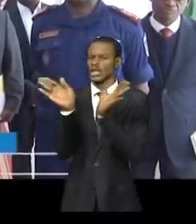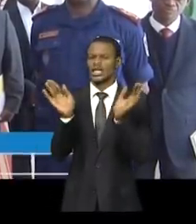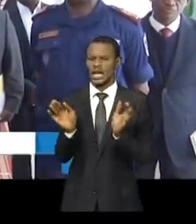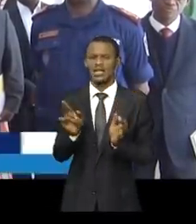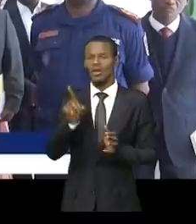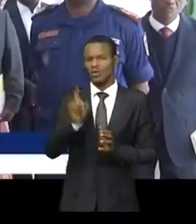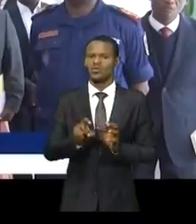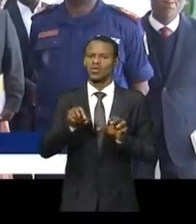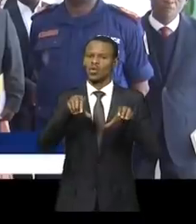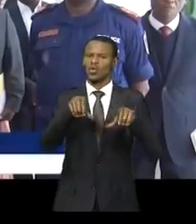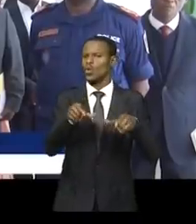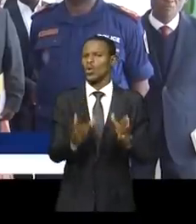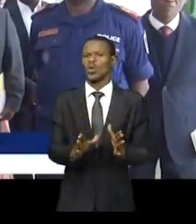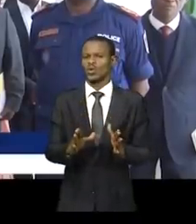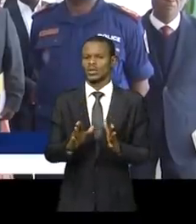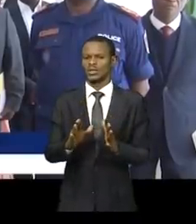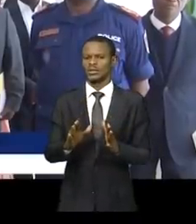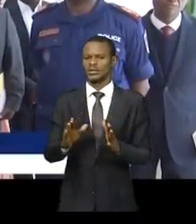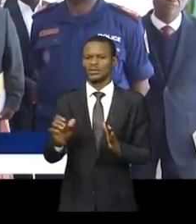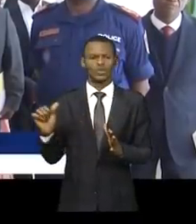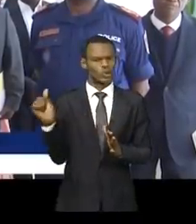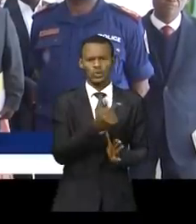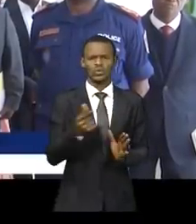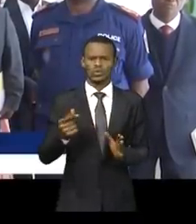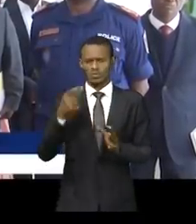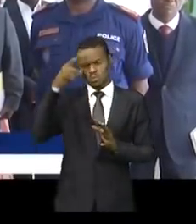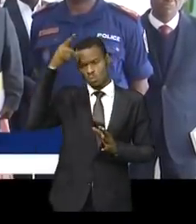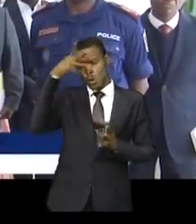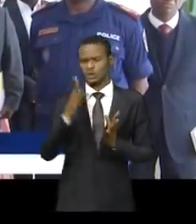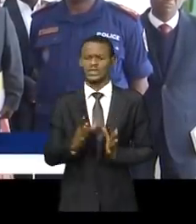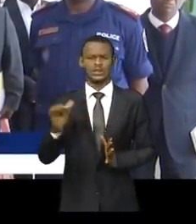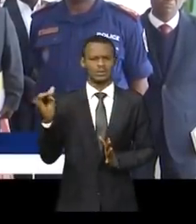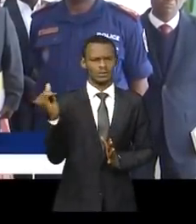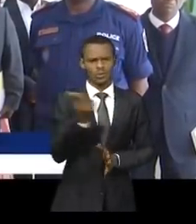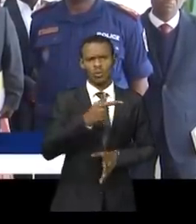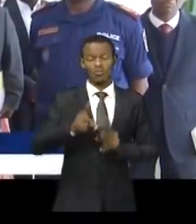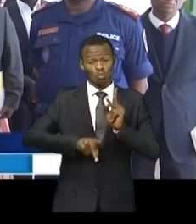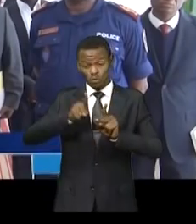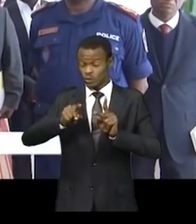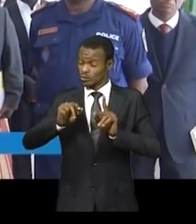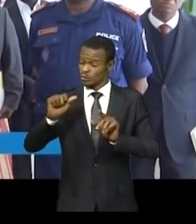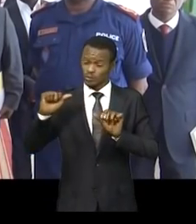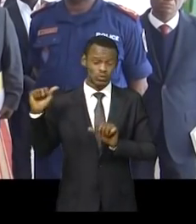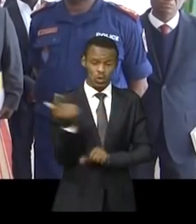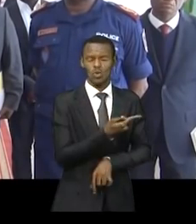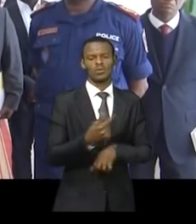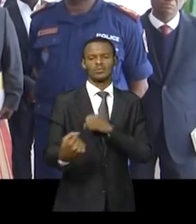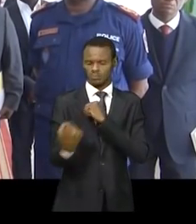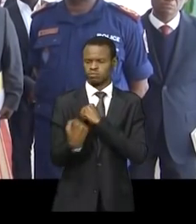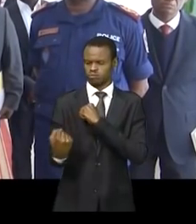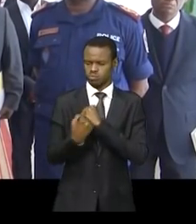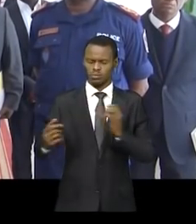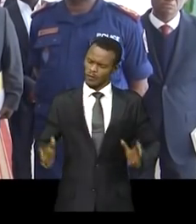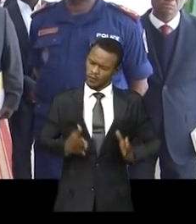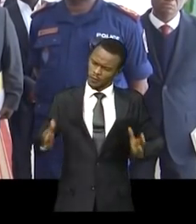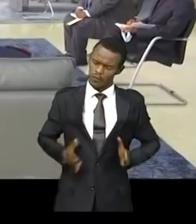tout Congolais, de tous nos politiciens et de toute notre population nous amèneront certainement